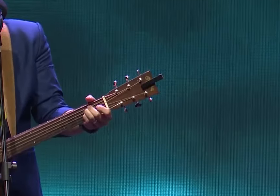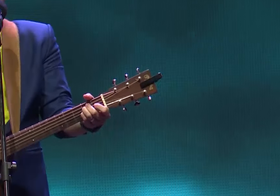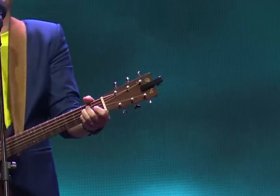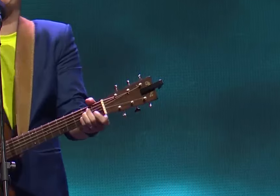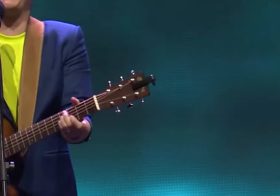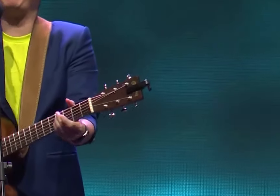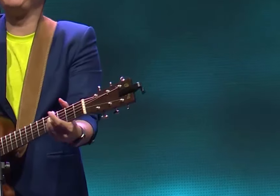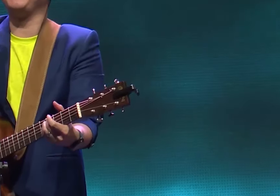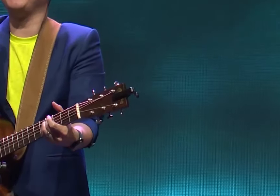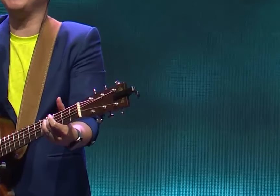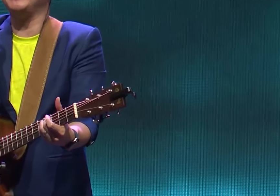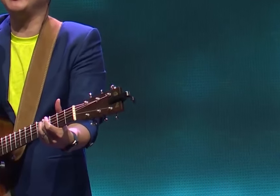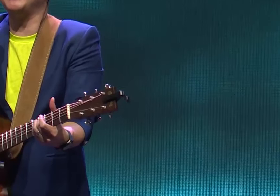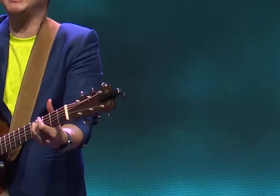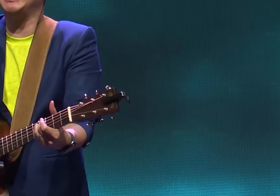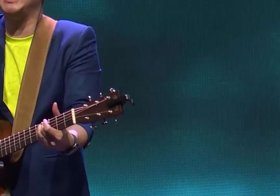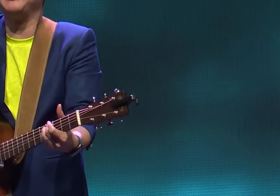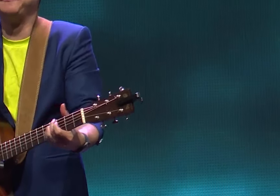Oh Bapa,